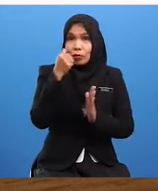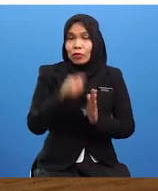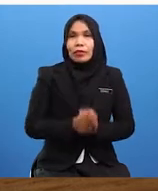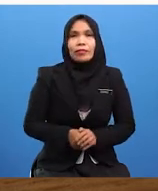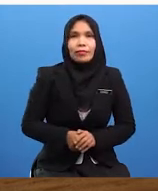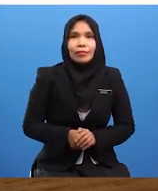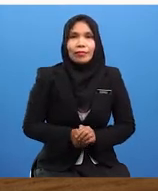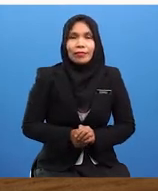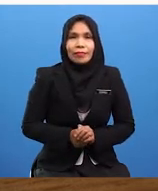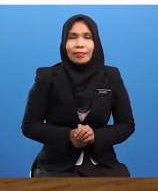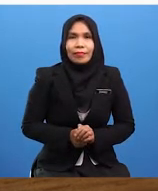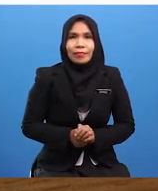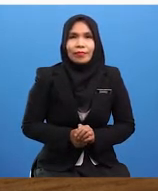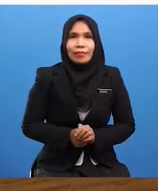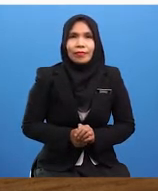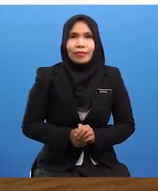1962,